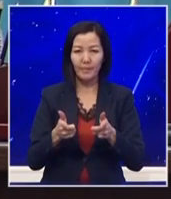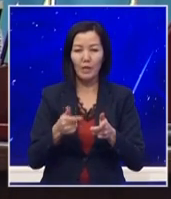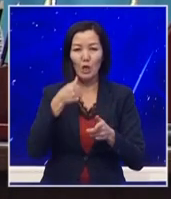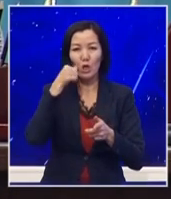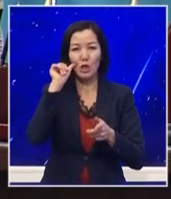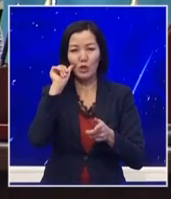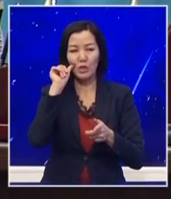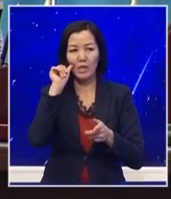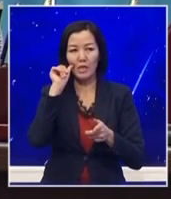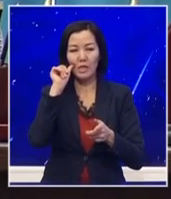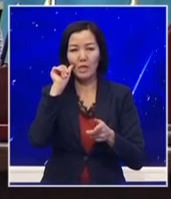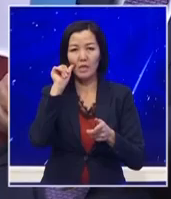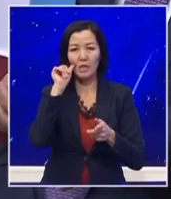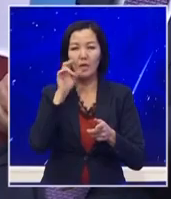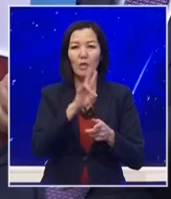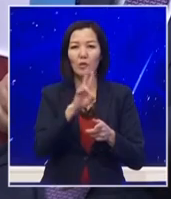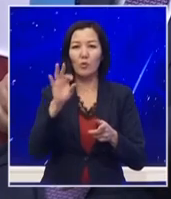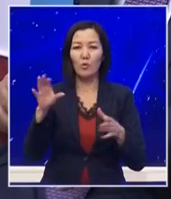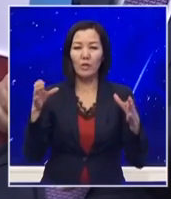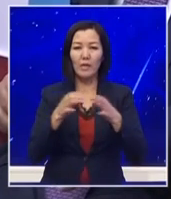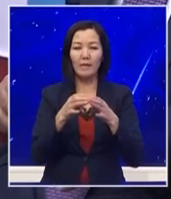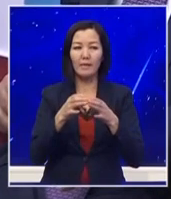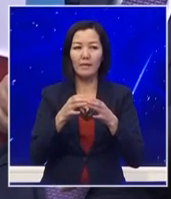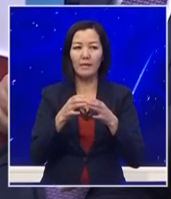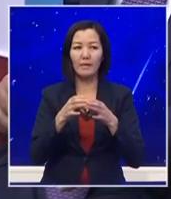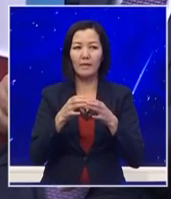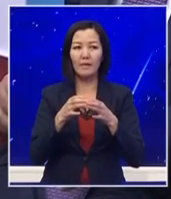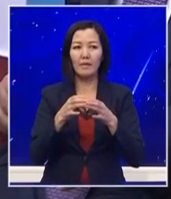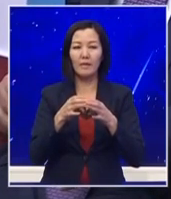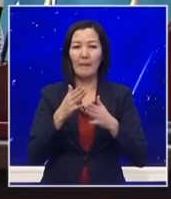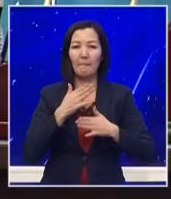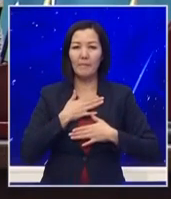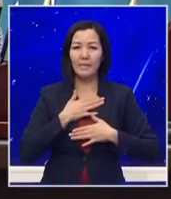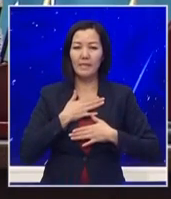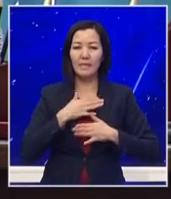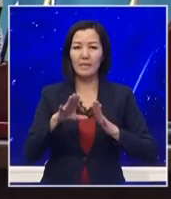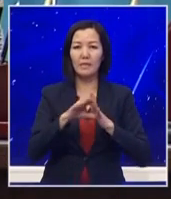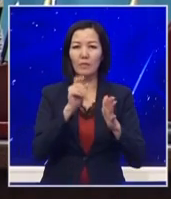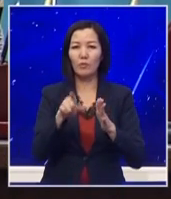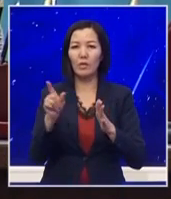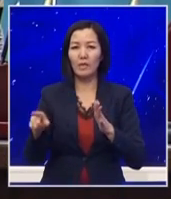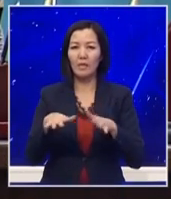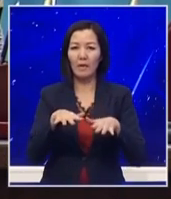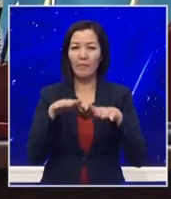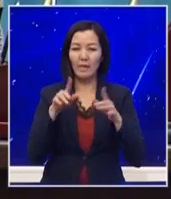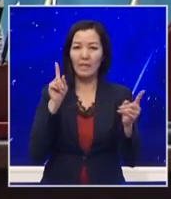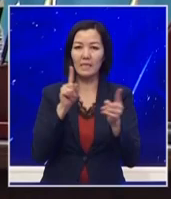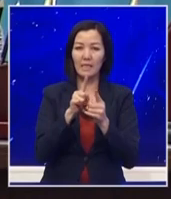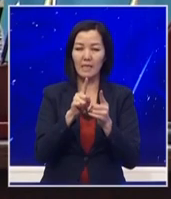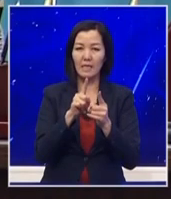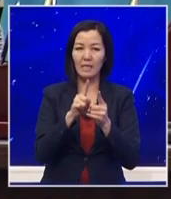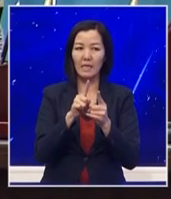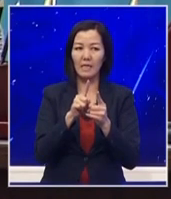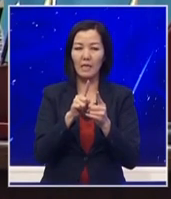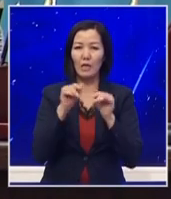кеше Нұр Отан фракциясында біздің депутаттармен кездескенде де осындай